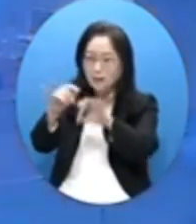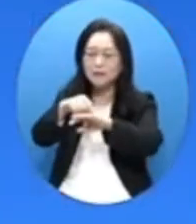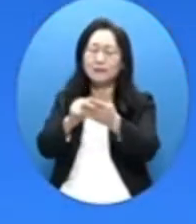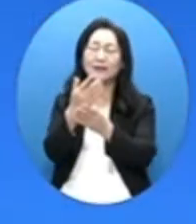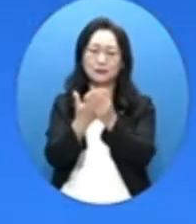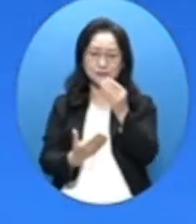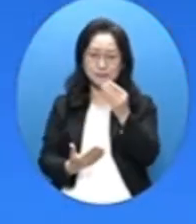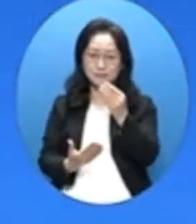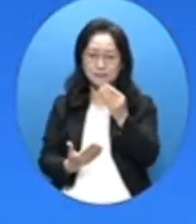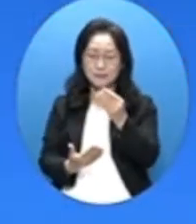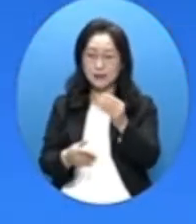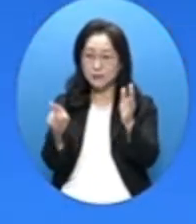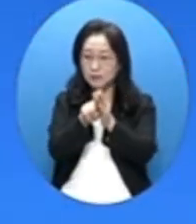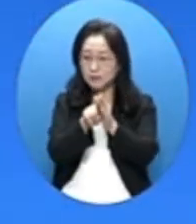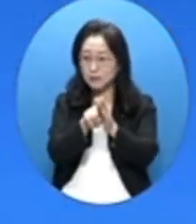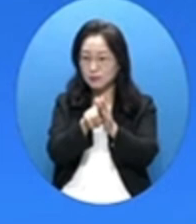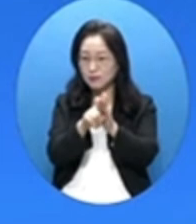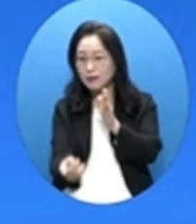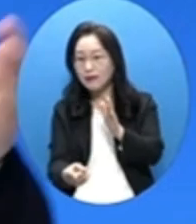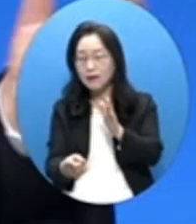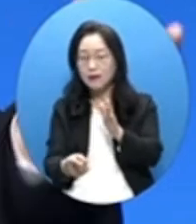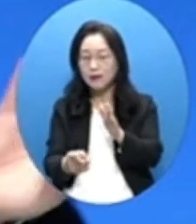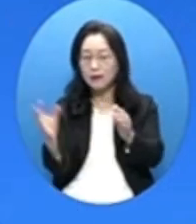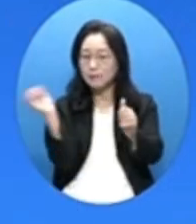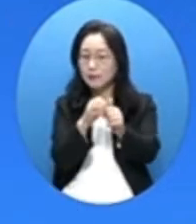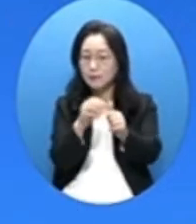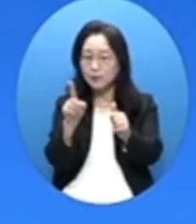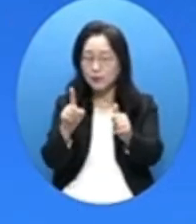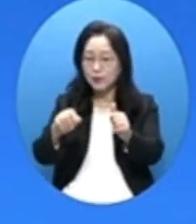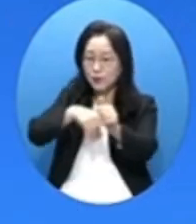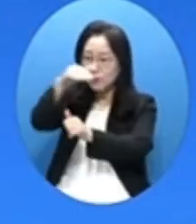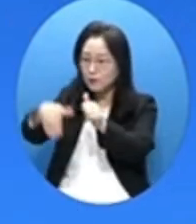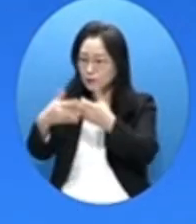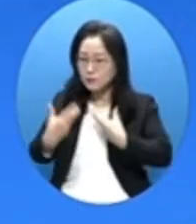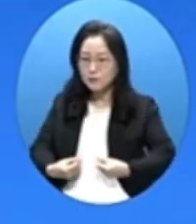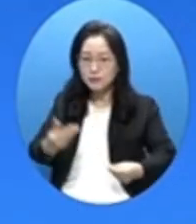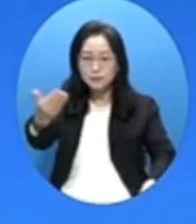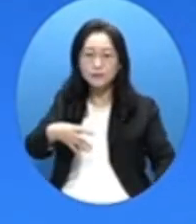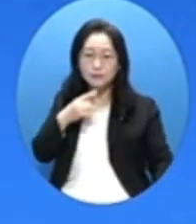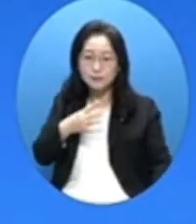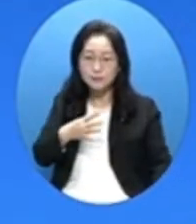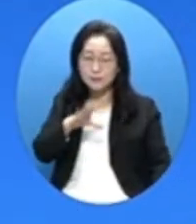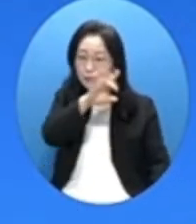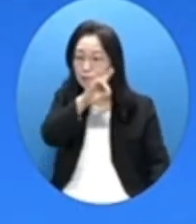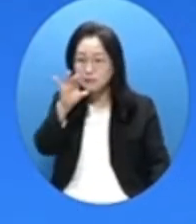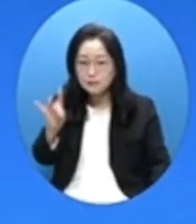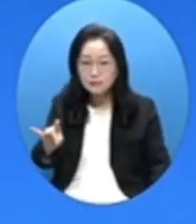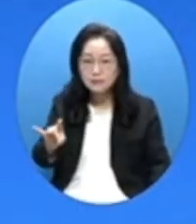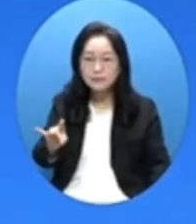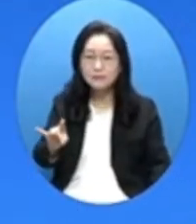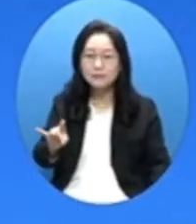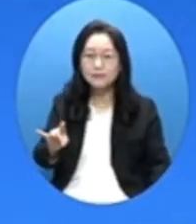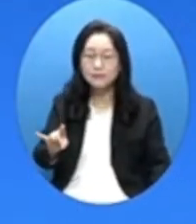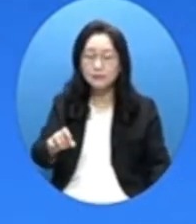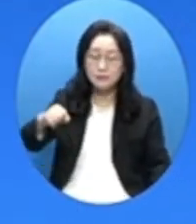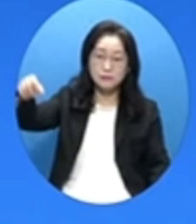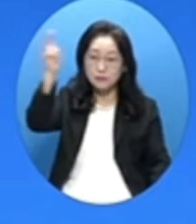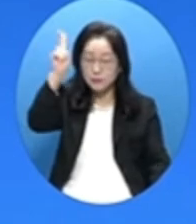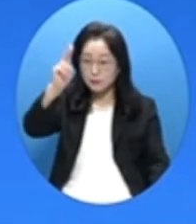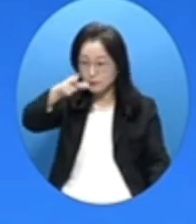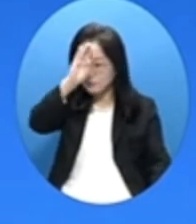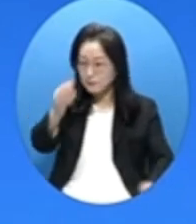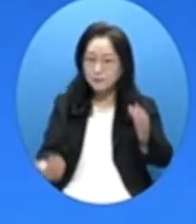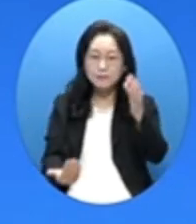낙심합니다 믿었던 사람도 등을 돌리고 환경을 우리에게 절망을 갖다 주고 때때로 우리에게 예고도 없이